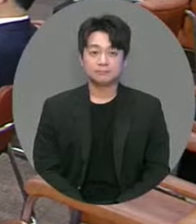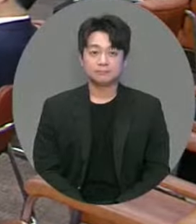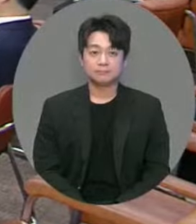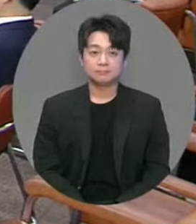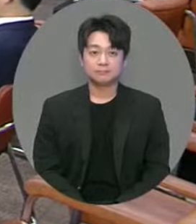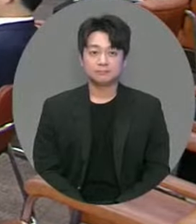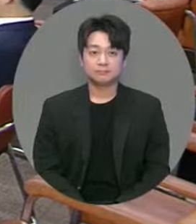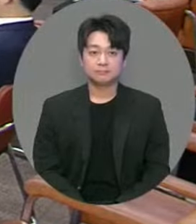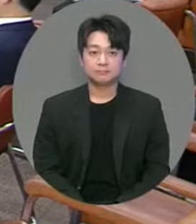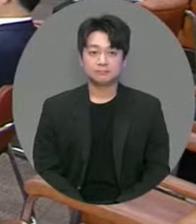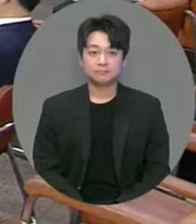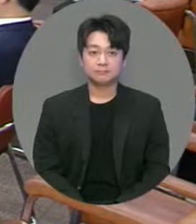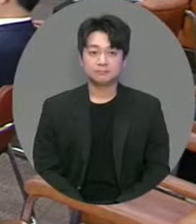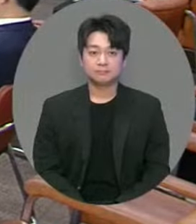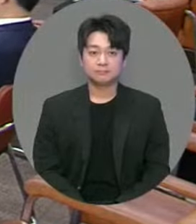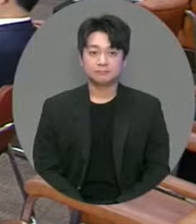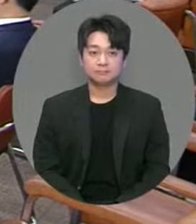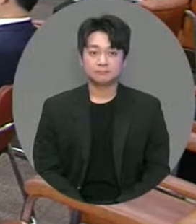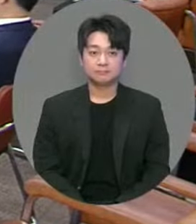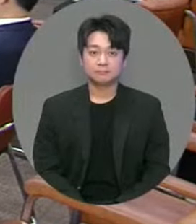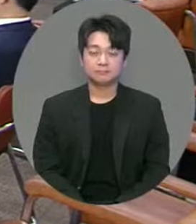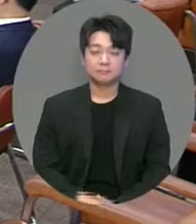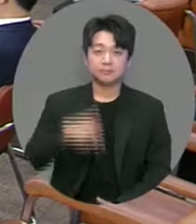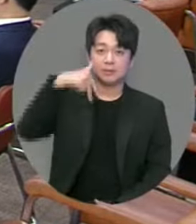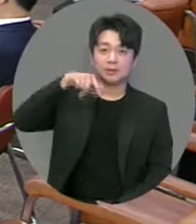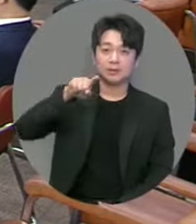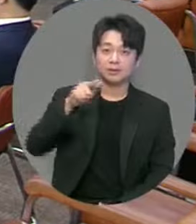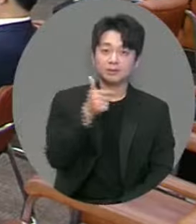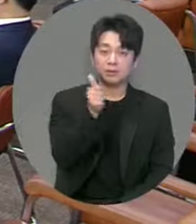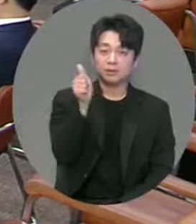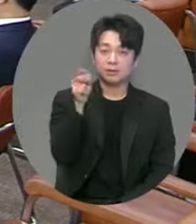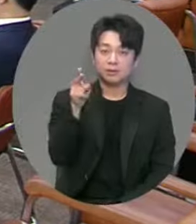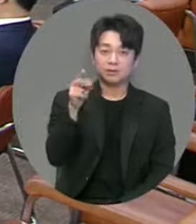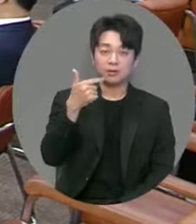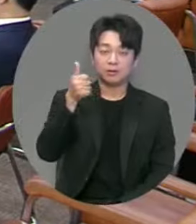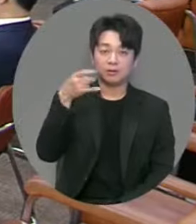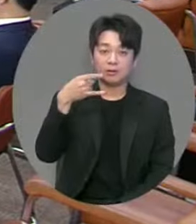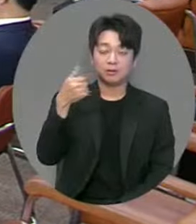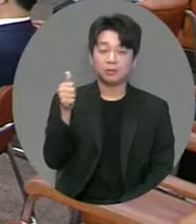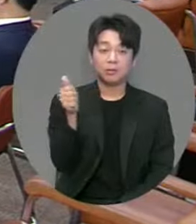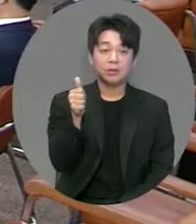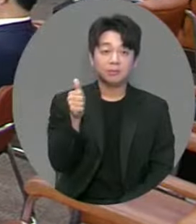자, 앉으세요. 전현희 의원님, 잠깐만요.